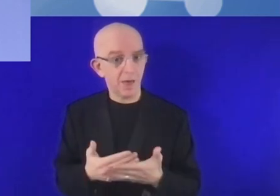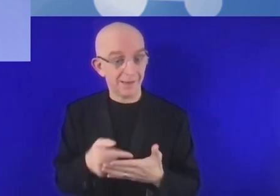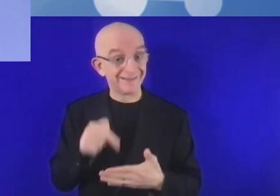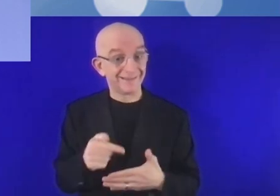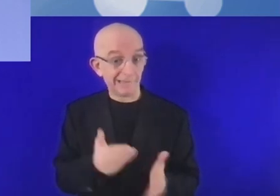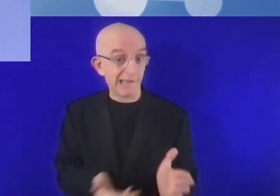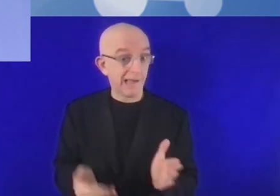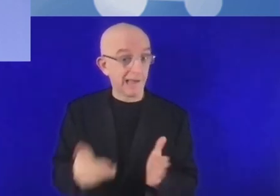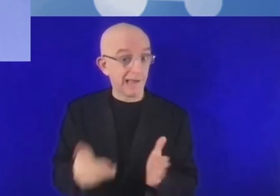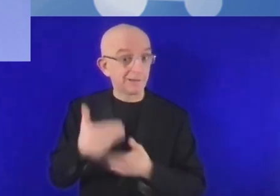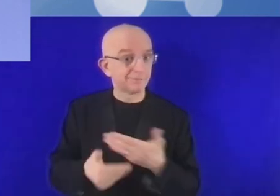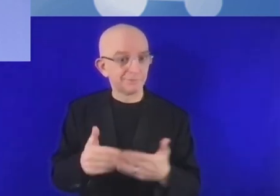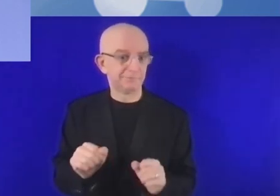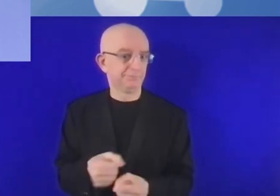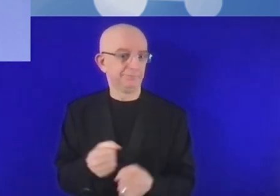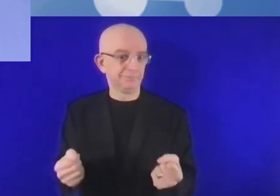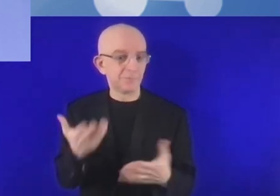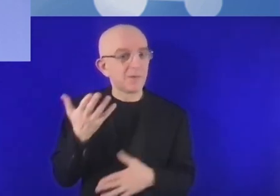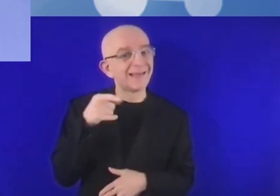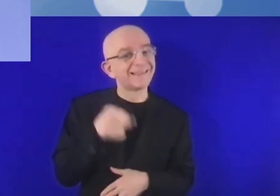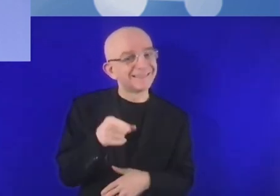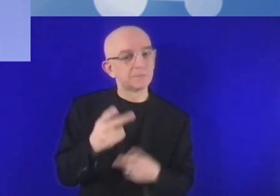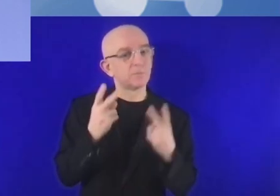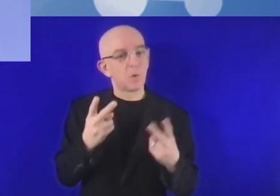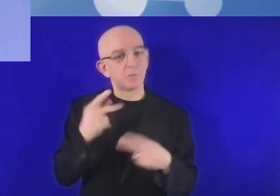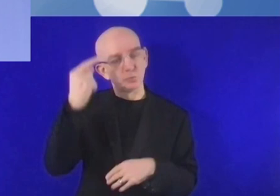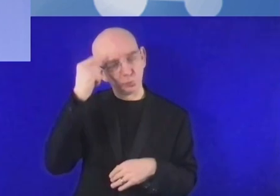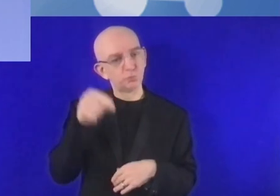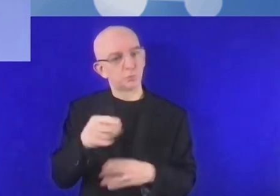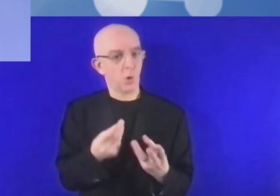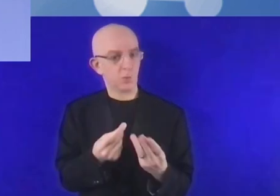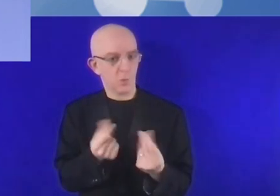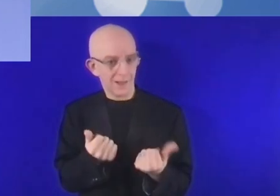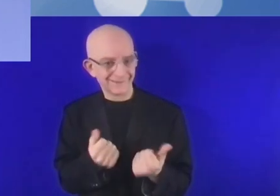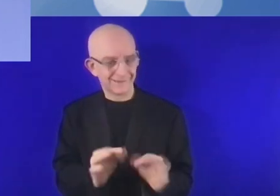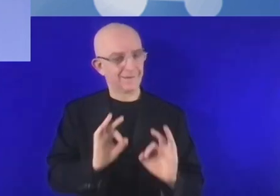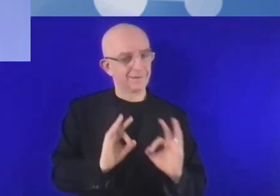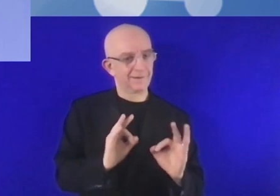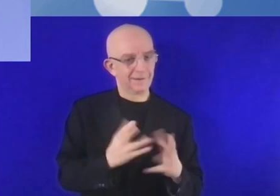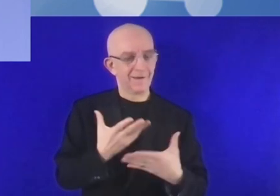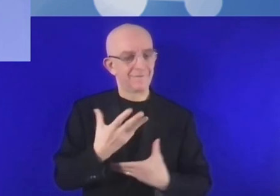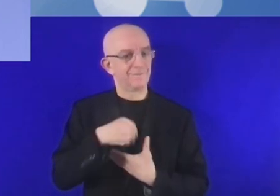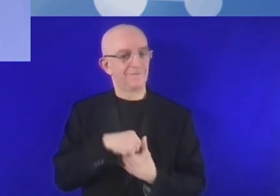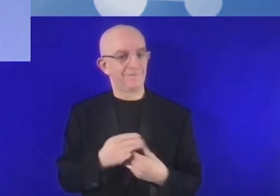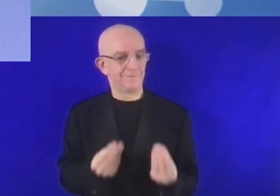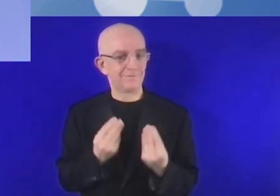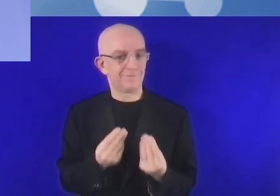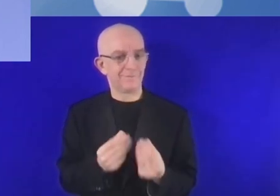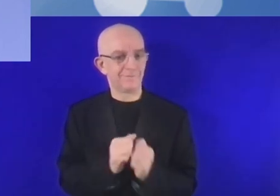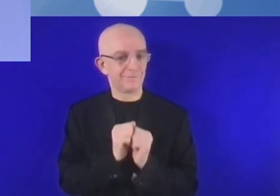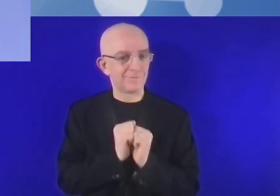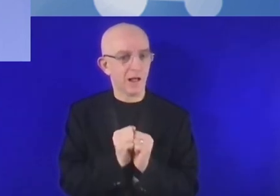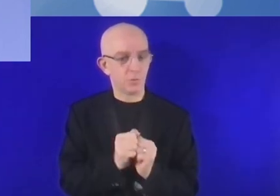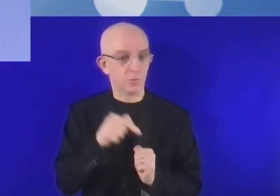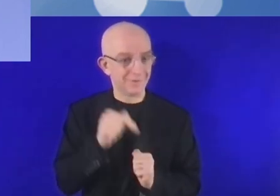jakość, wartość i etyka to są kwestie, które musimy wziąć pod uwagę w tych domenach, które postrzegane